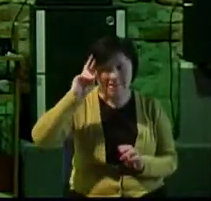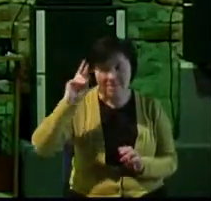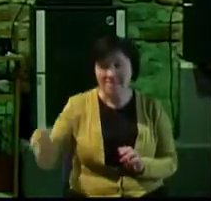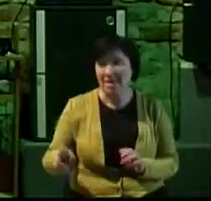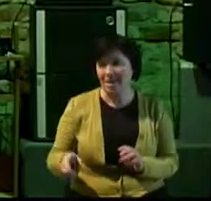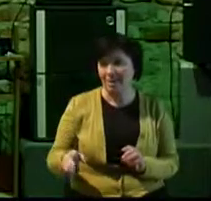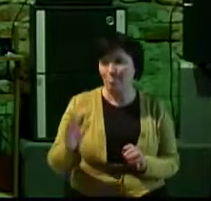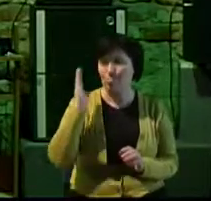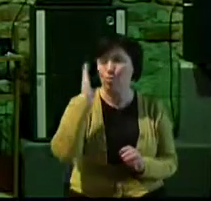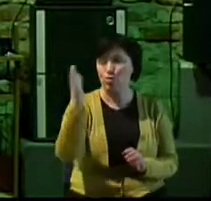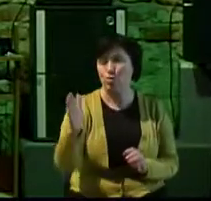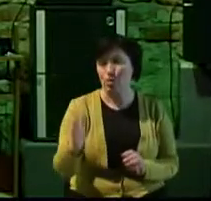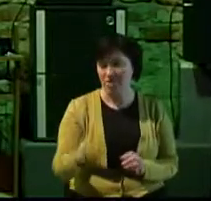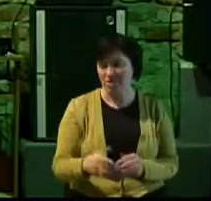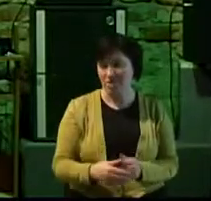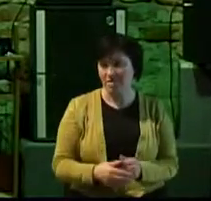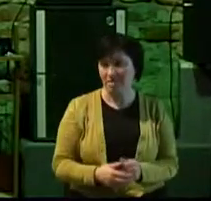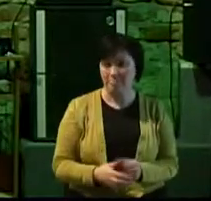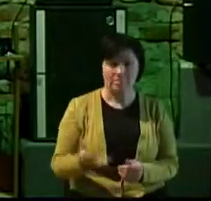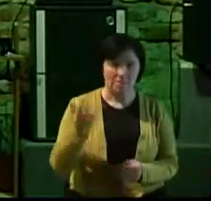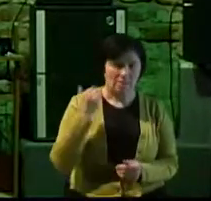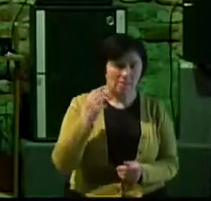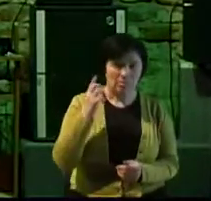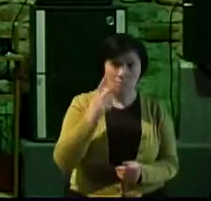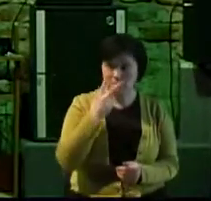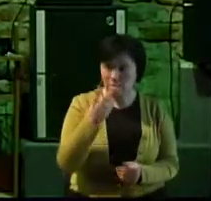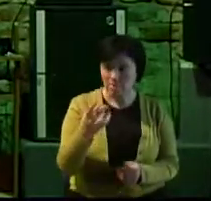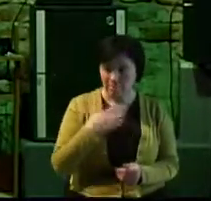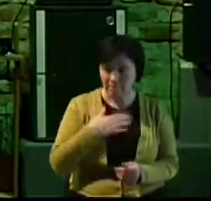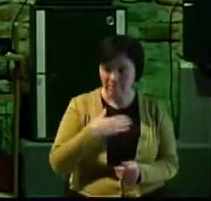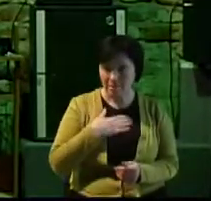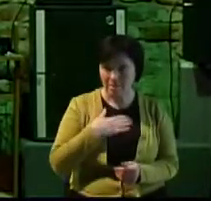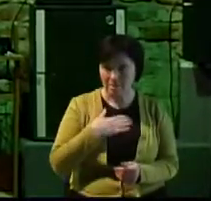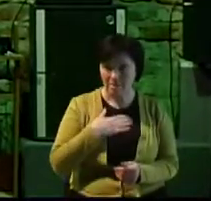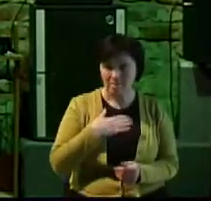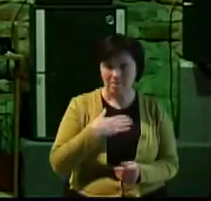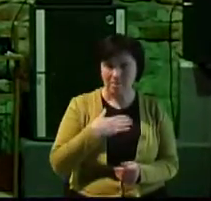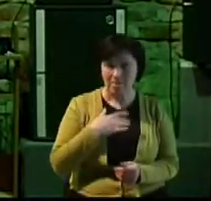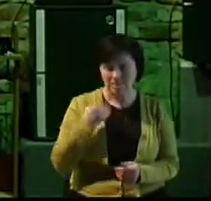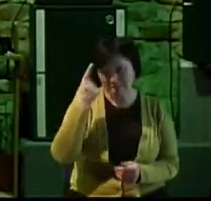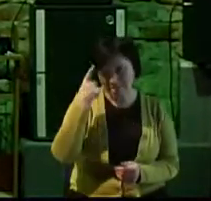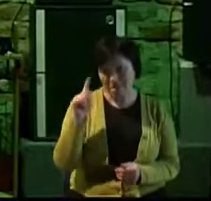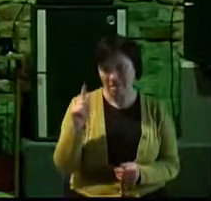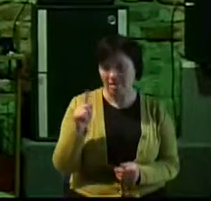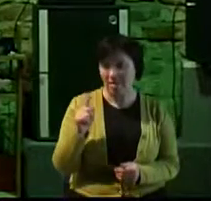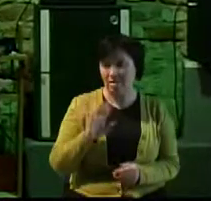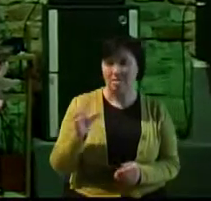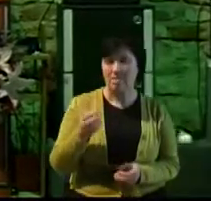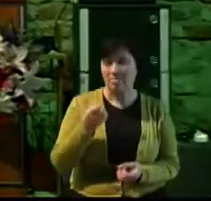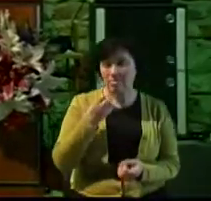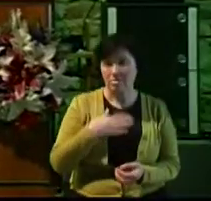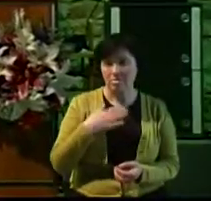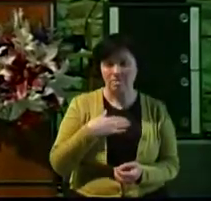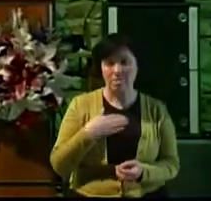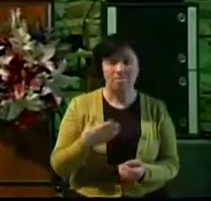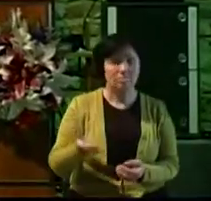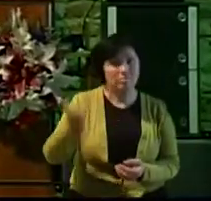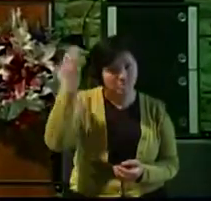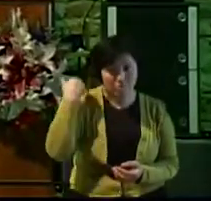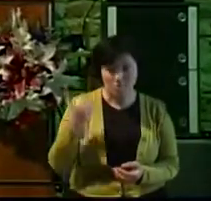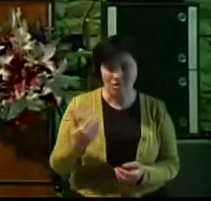быть принят и восстановлен. Вот так Господь учил своих учеников, объясняя и